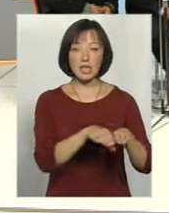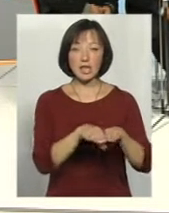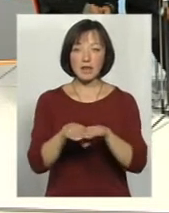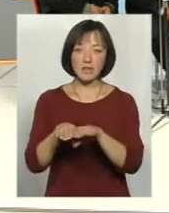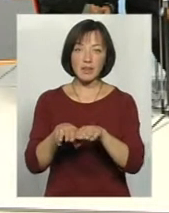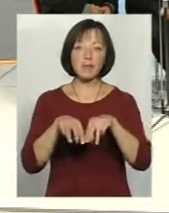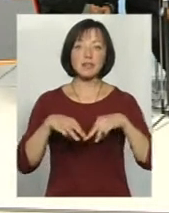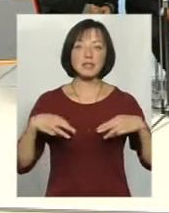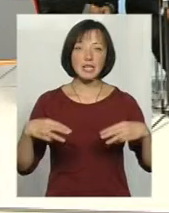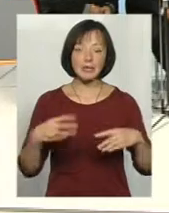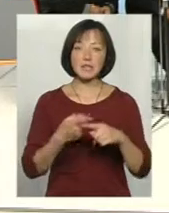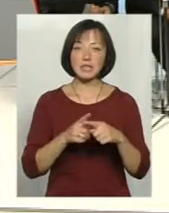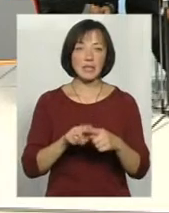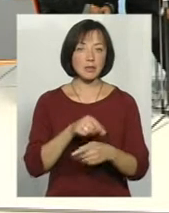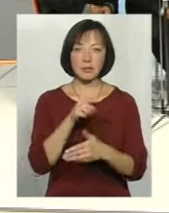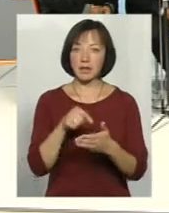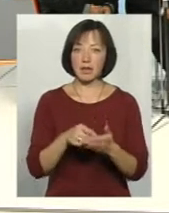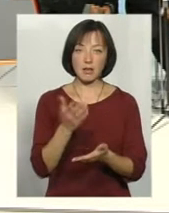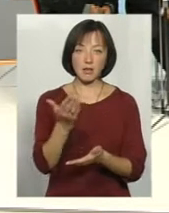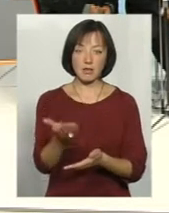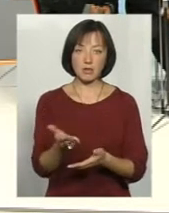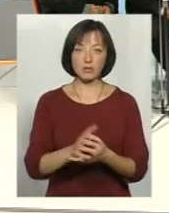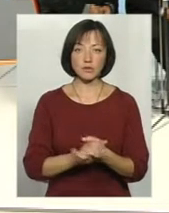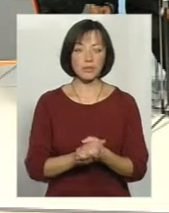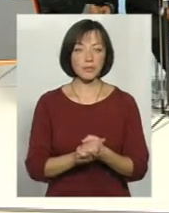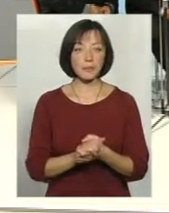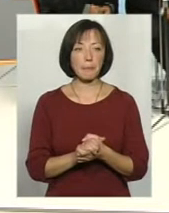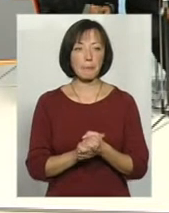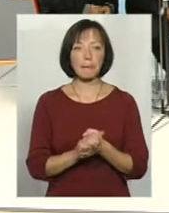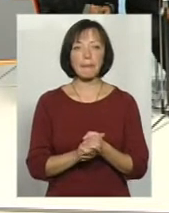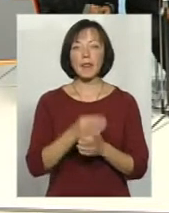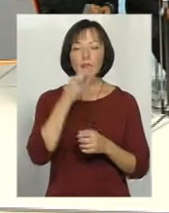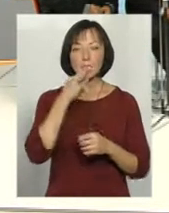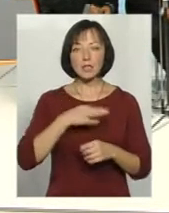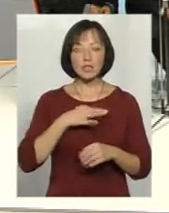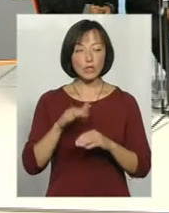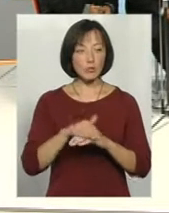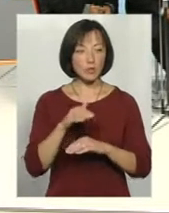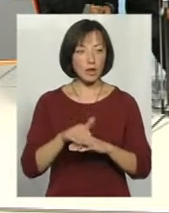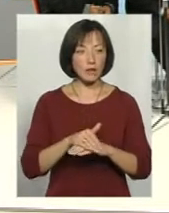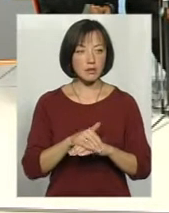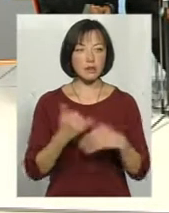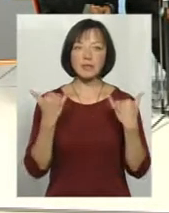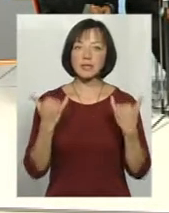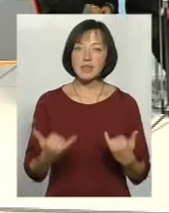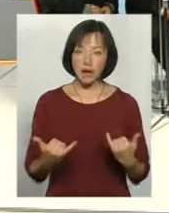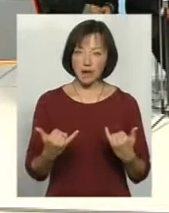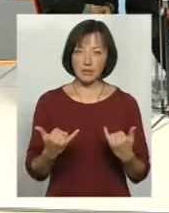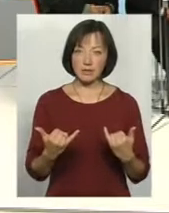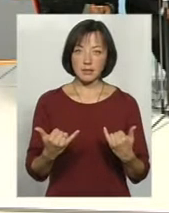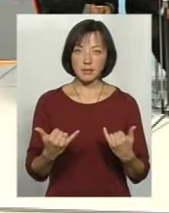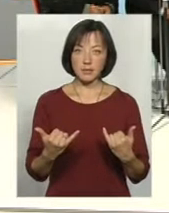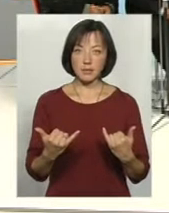скажімо, міністерства, це не питання безпосереднього госпіталя. Скажіть, будь ласка, зараз...